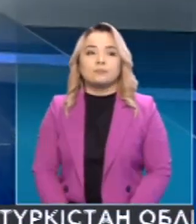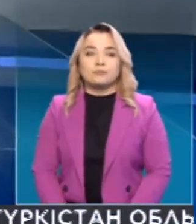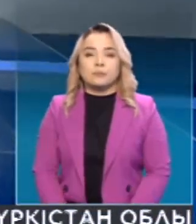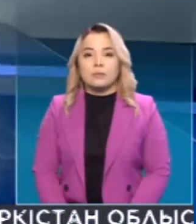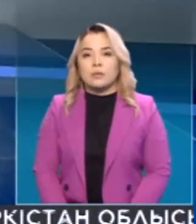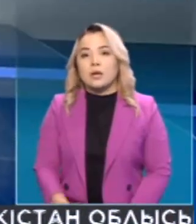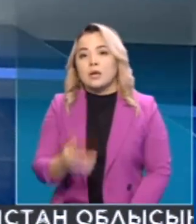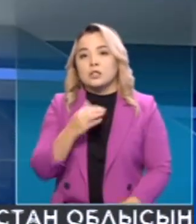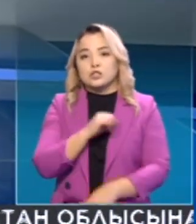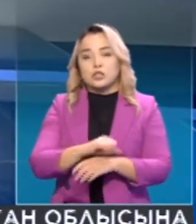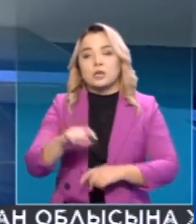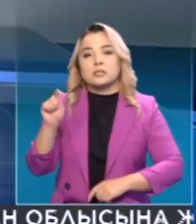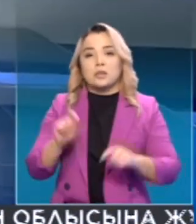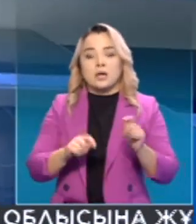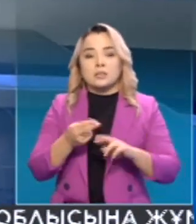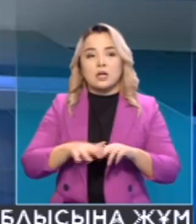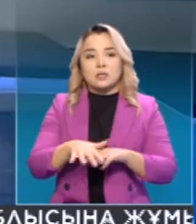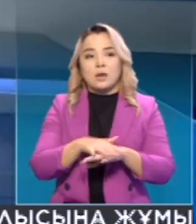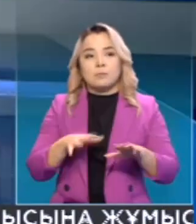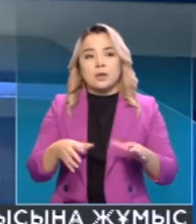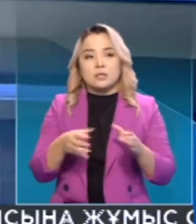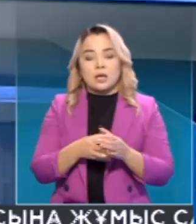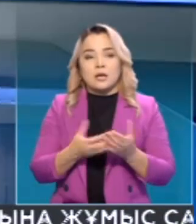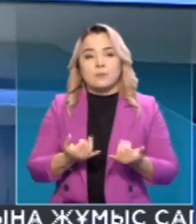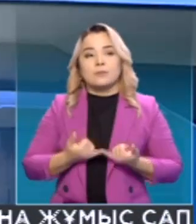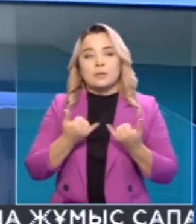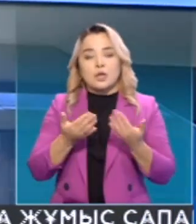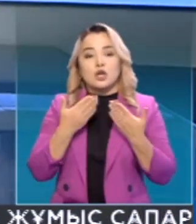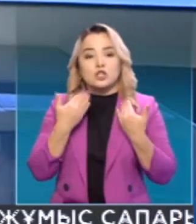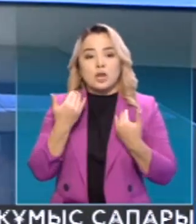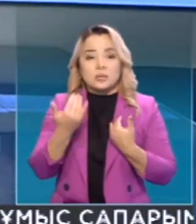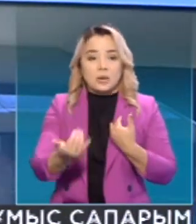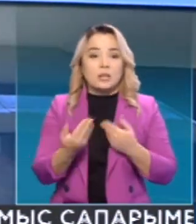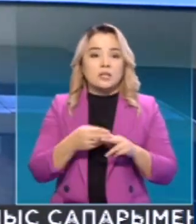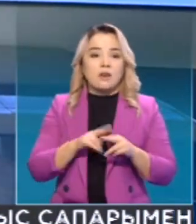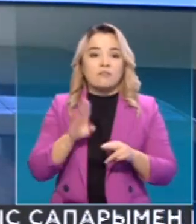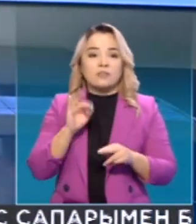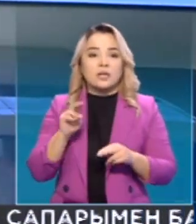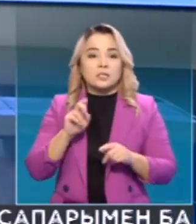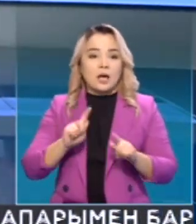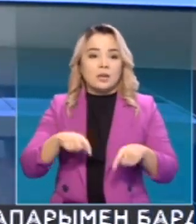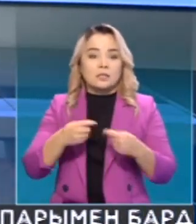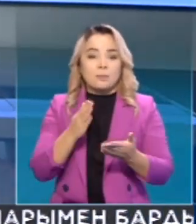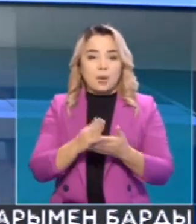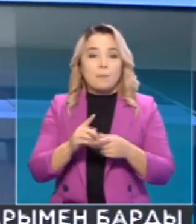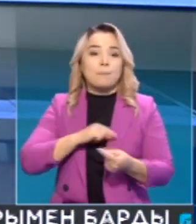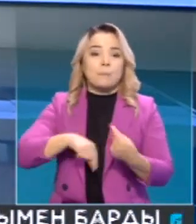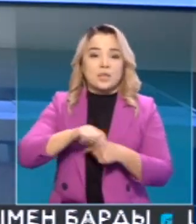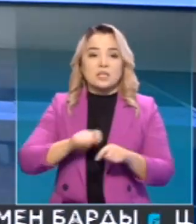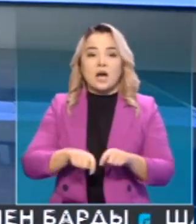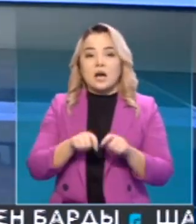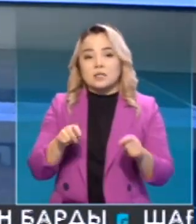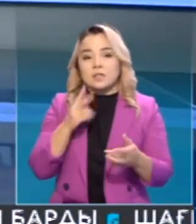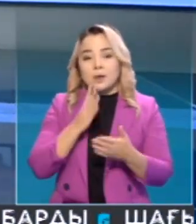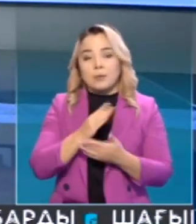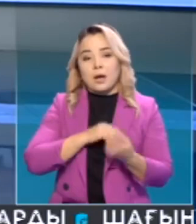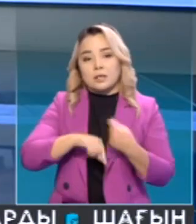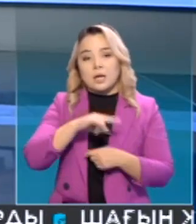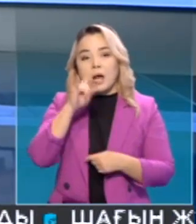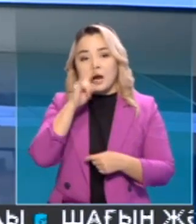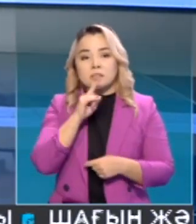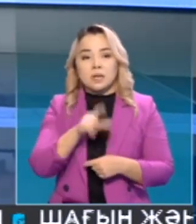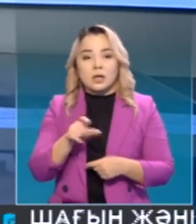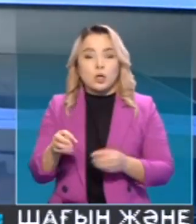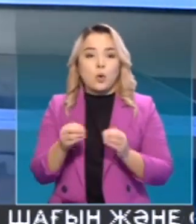Жалғызрақ шетте жүрген қандастарға жеңілдетілген виза берілмек. Басты шарт елге келіп бизнес ашу. Сонымен қатар кәсіпкер қазақтарға 10